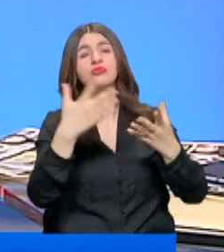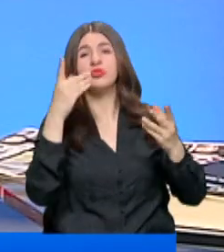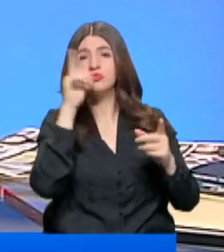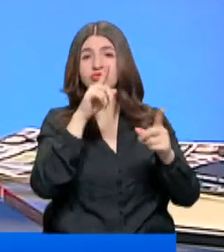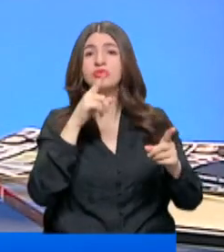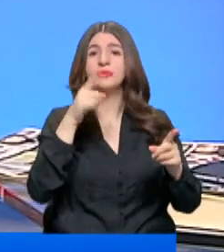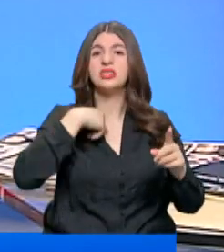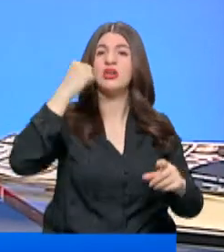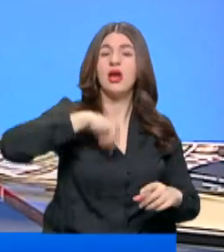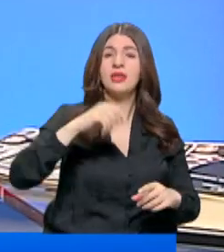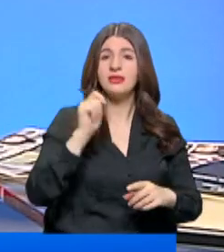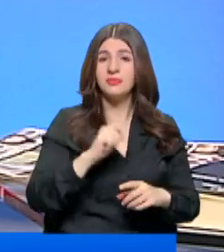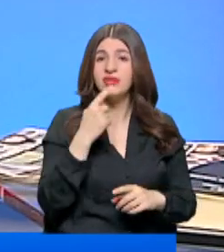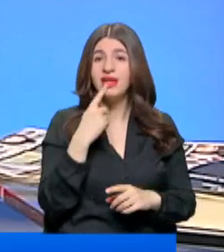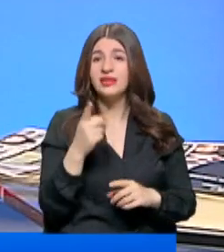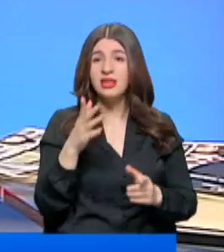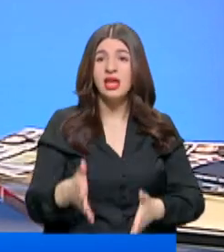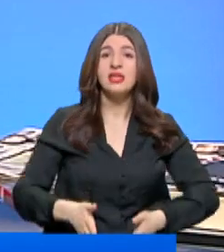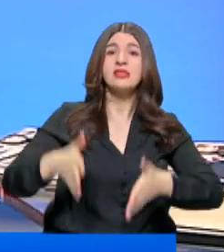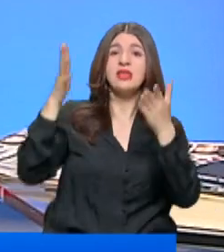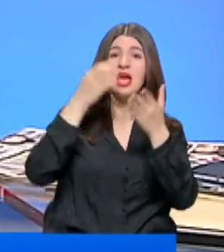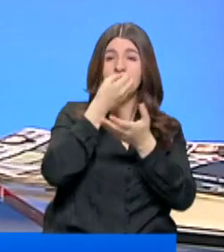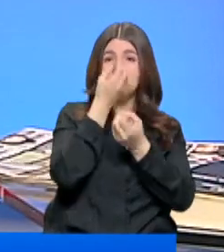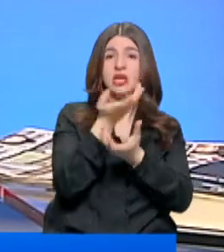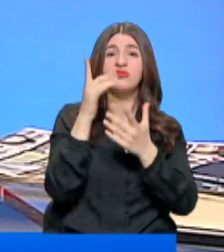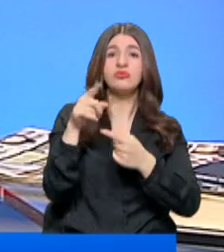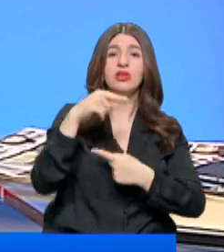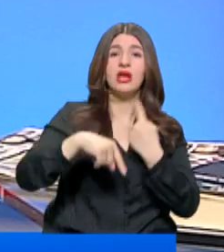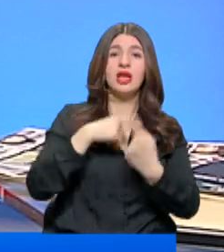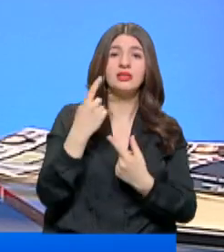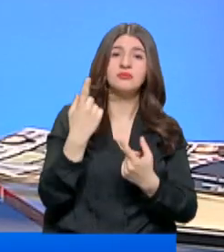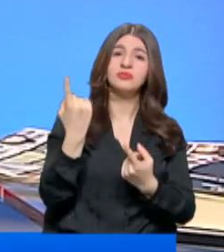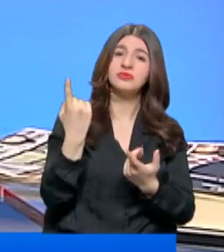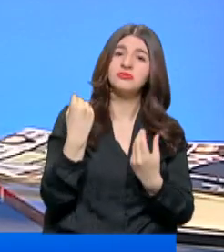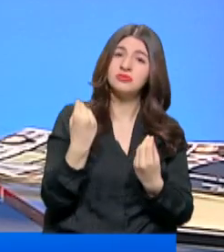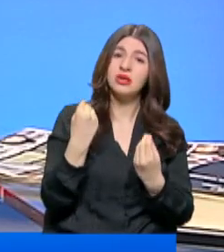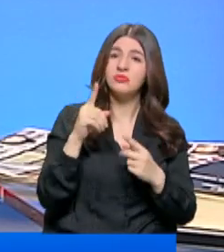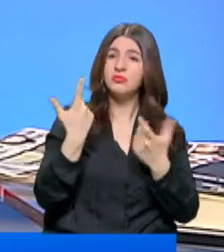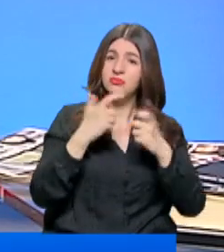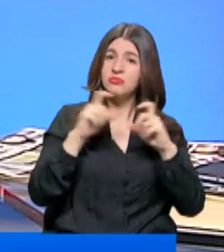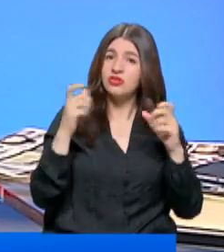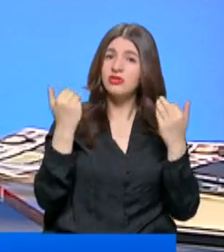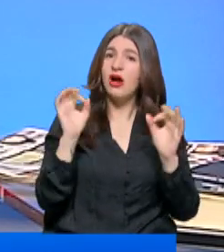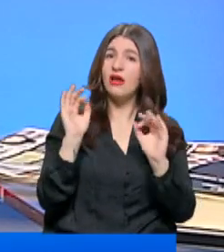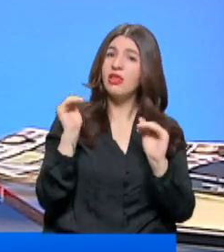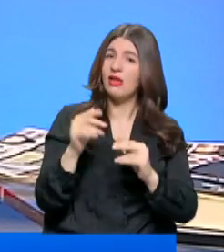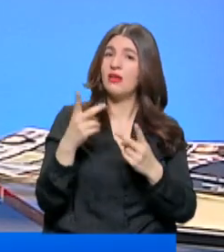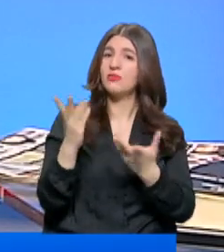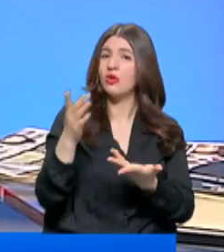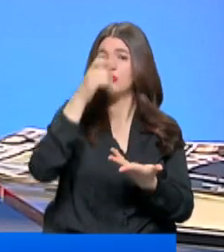ilgili orada ihanet ettiklerini rken dikey Bahçeler ve burada aranan bir güzellik ve bu da bir Manşet haline